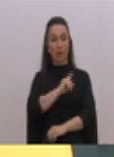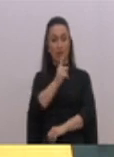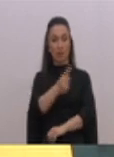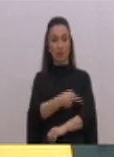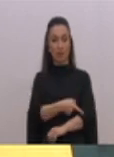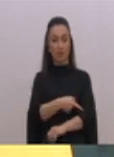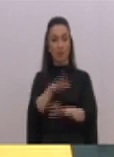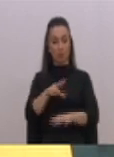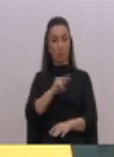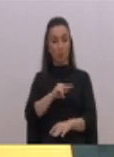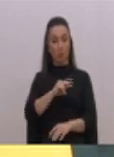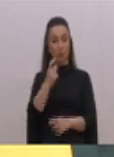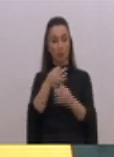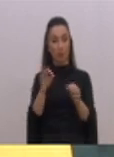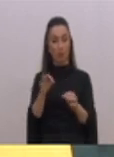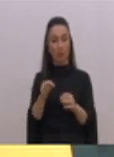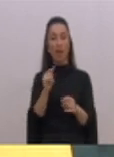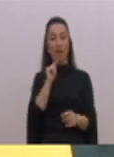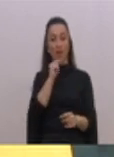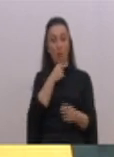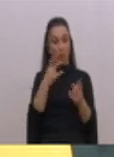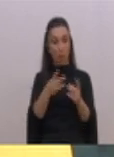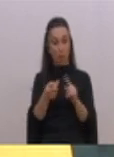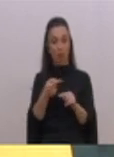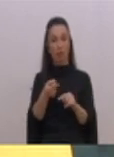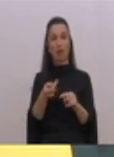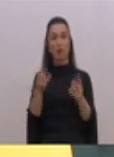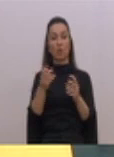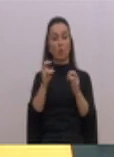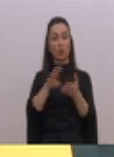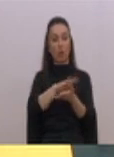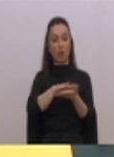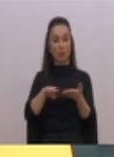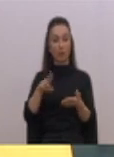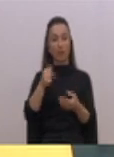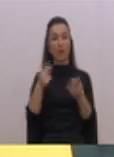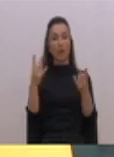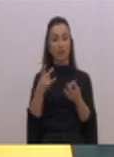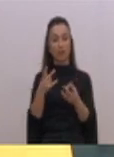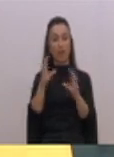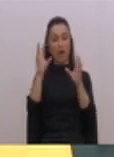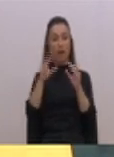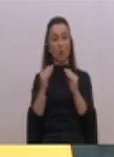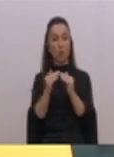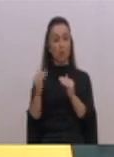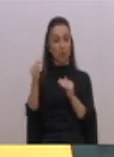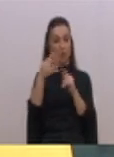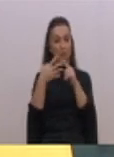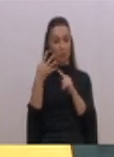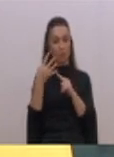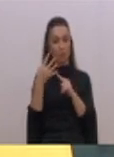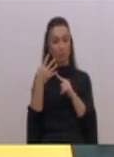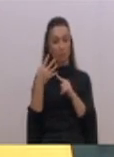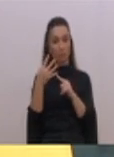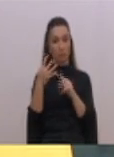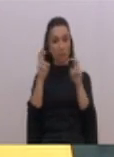ფუნქციური დემოკრატია, საჭიროა ეკონომიკა, საჭიროა უსაფრთხოება და საჭიროა კანონის უზენაესობაო. ეს